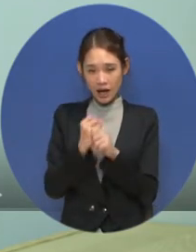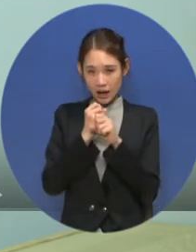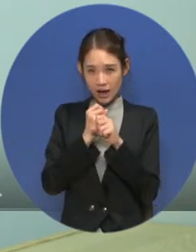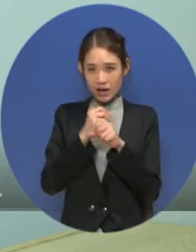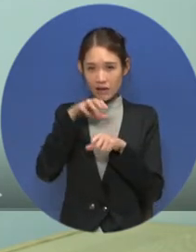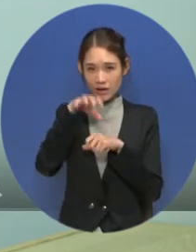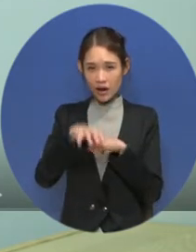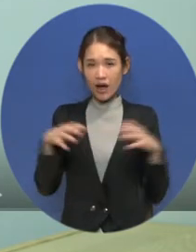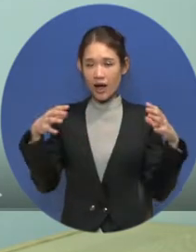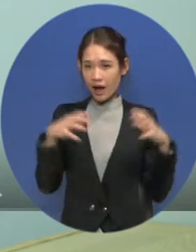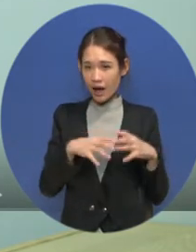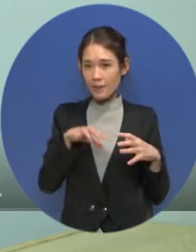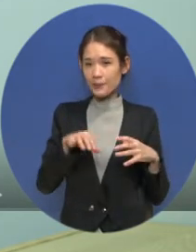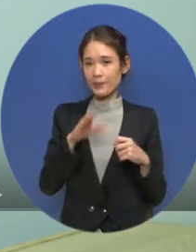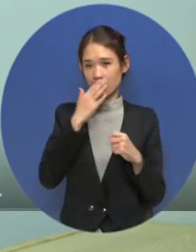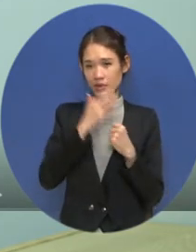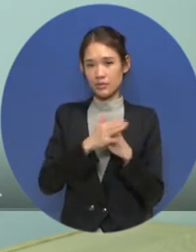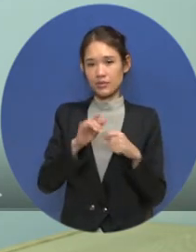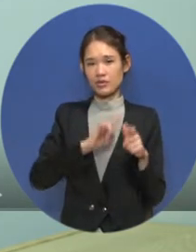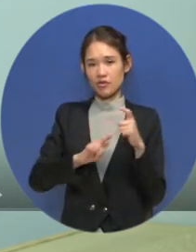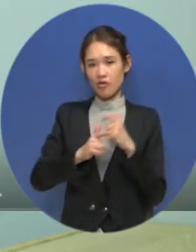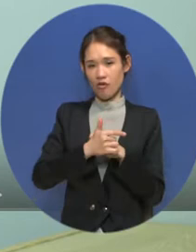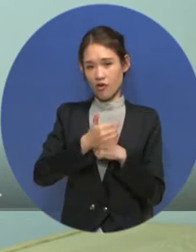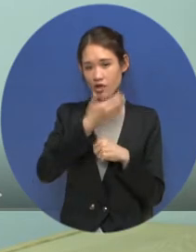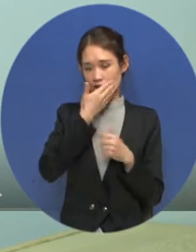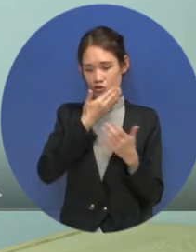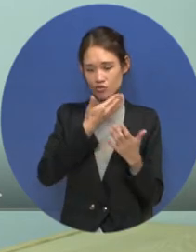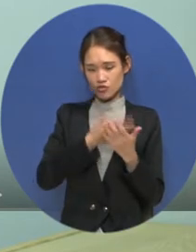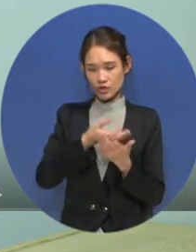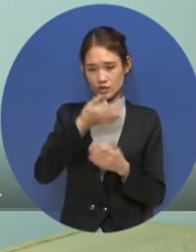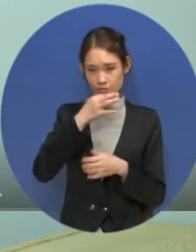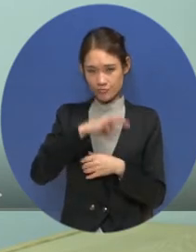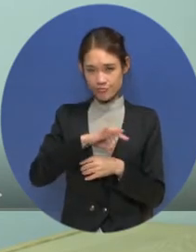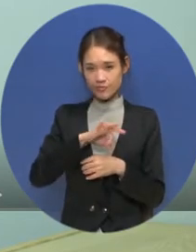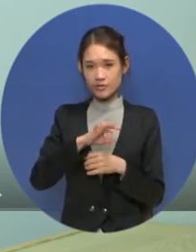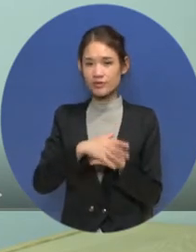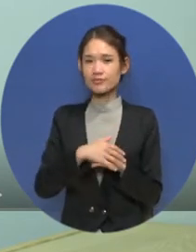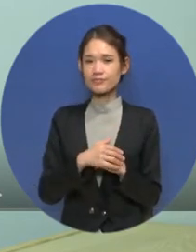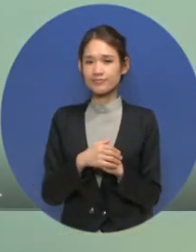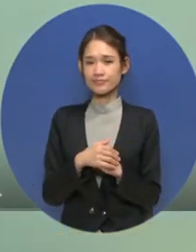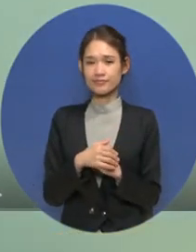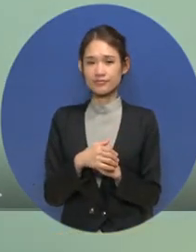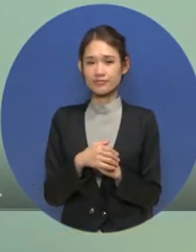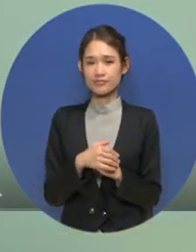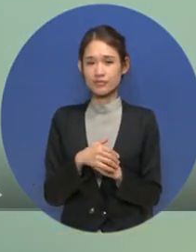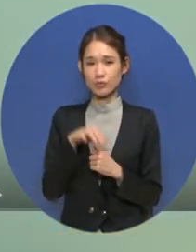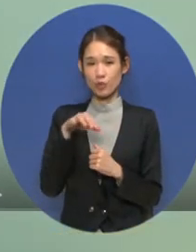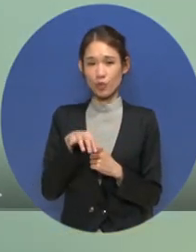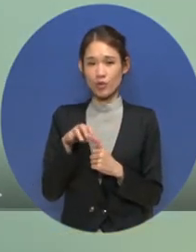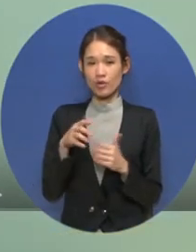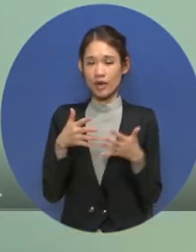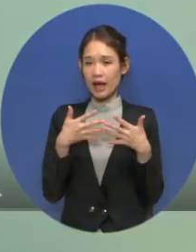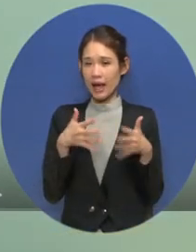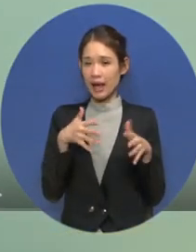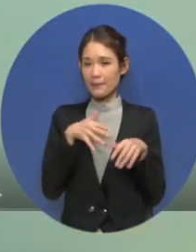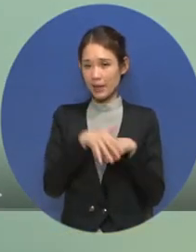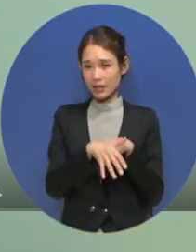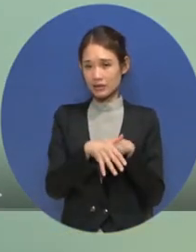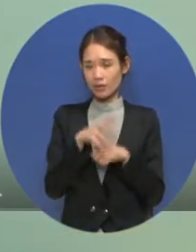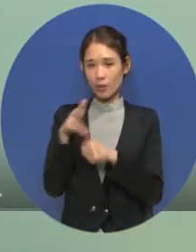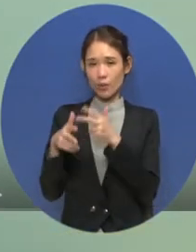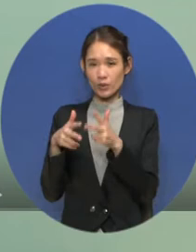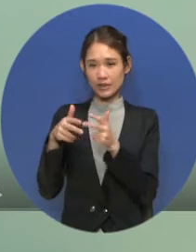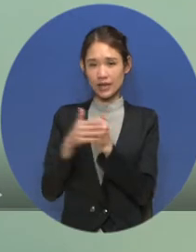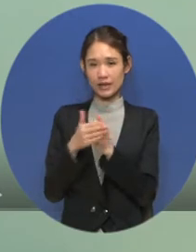다 모여서 일하는 게 훨씬 실용적으로 됐고요. 저 공간도 지금 훨씬